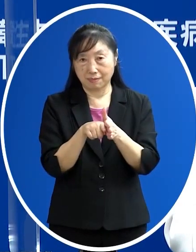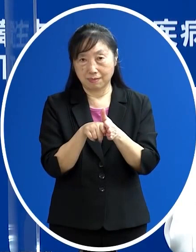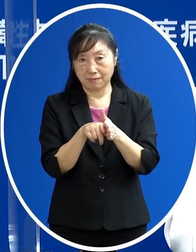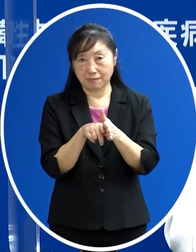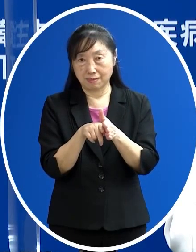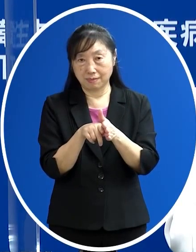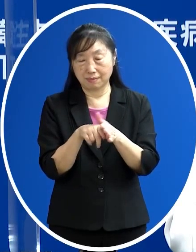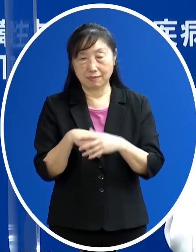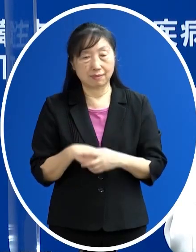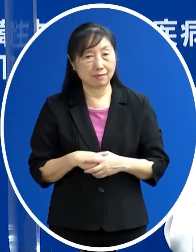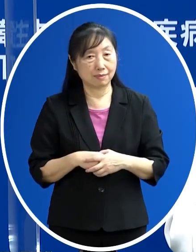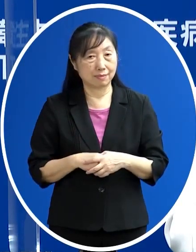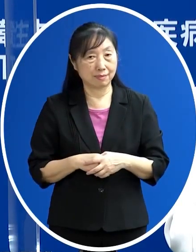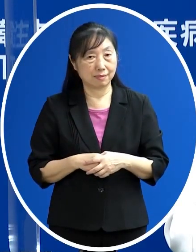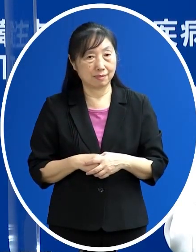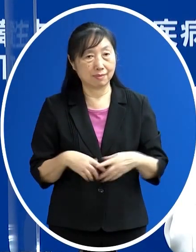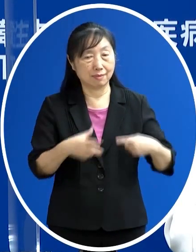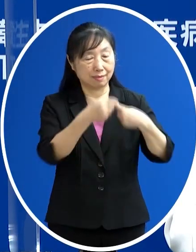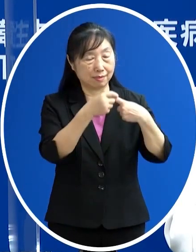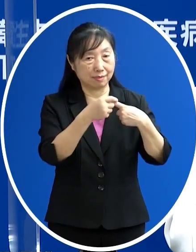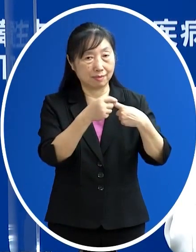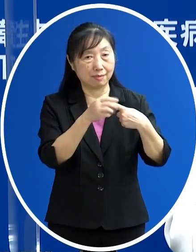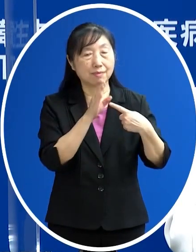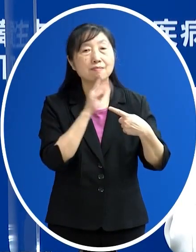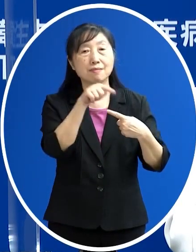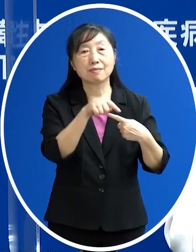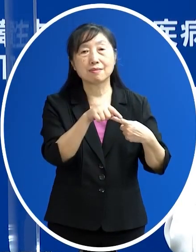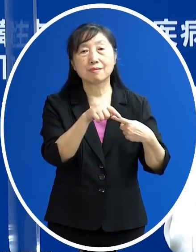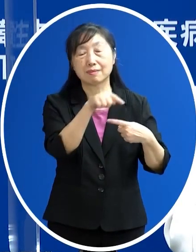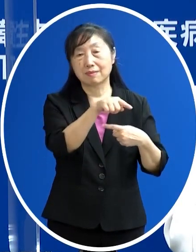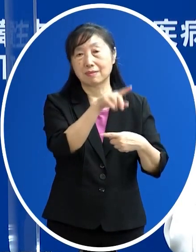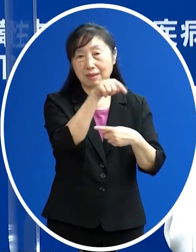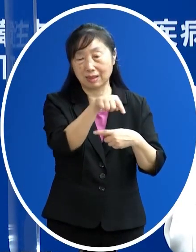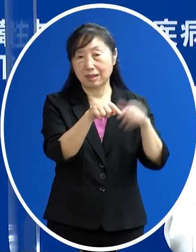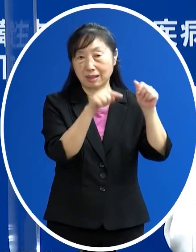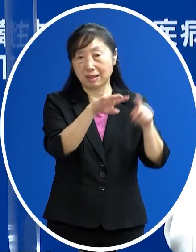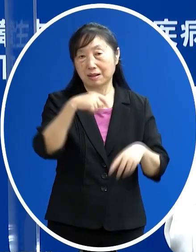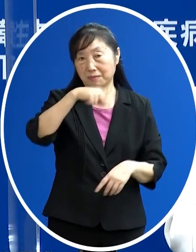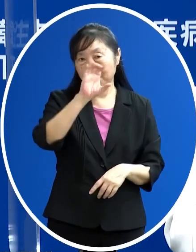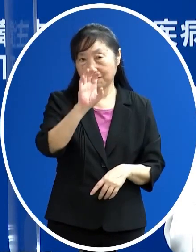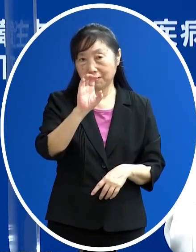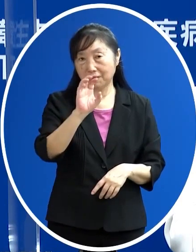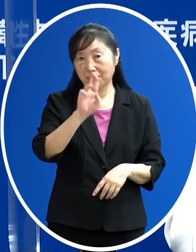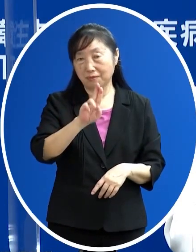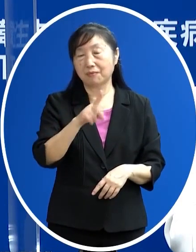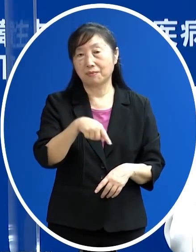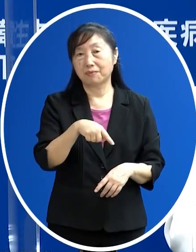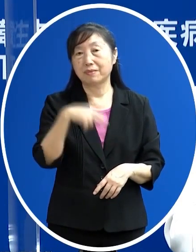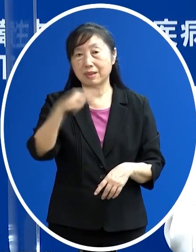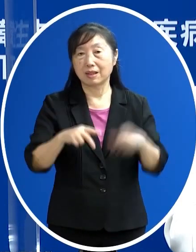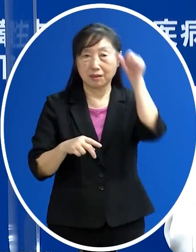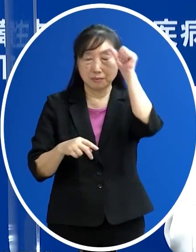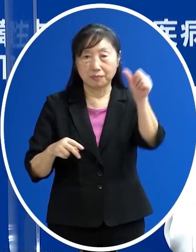了这个第一次就是 day 零的时候会有一次的 PCR 那再来就是第五到第七